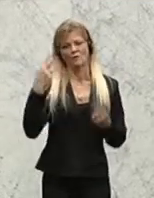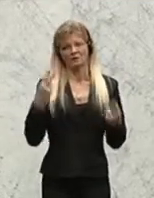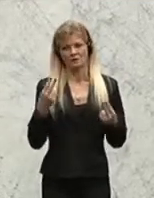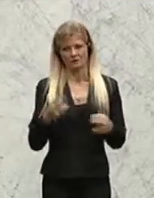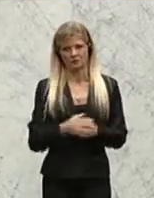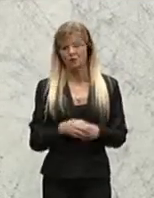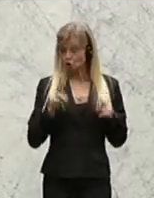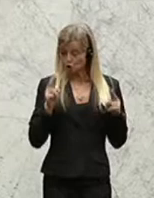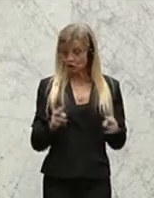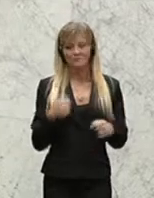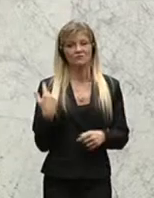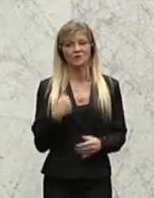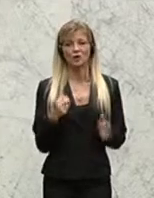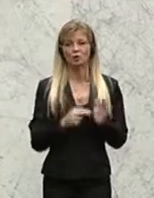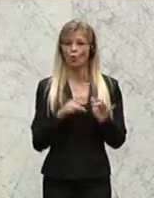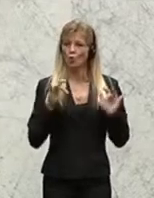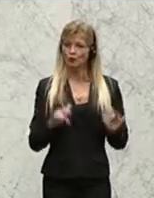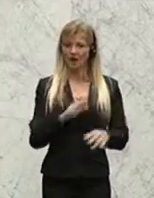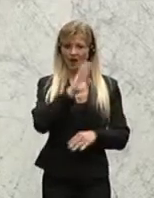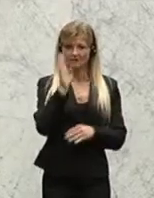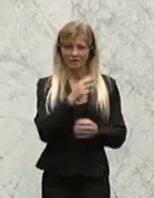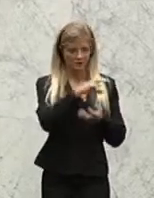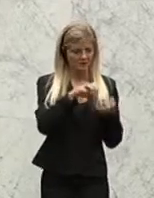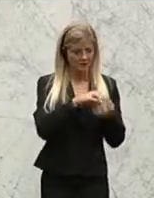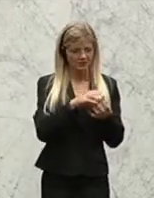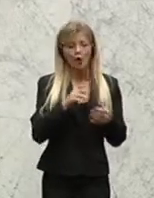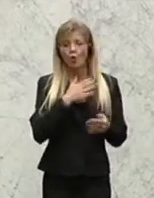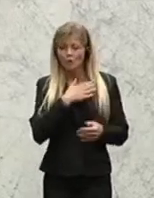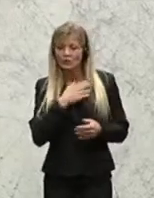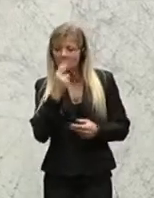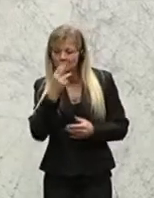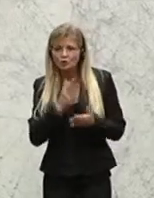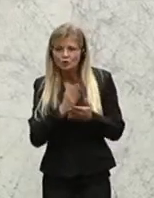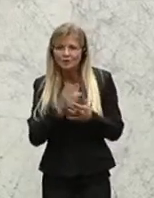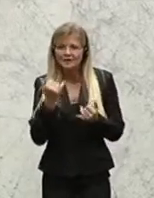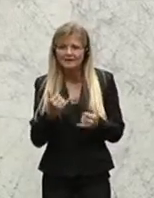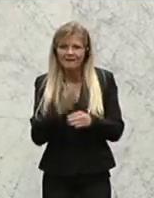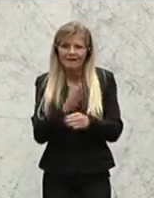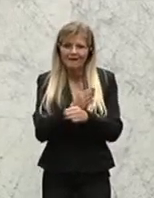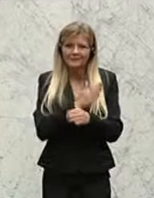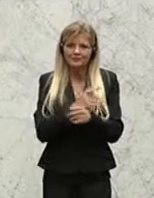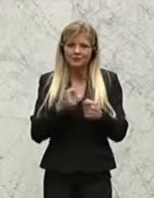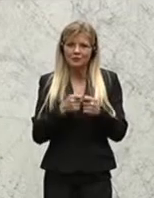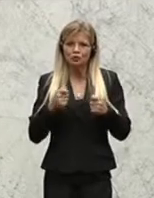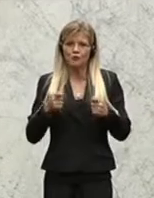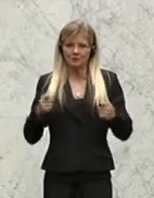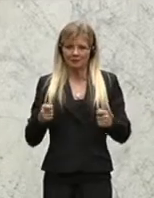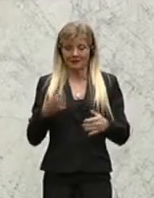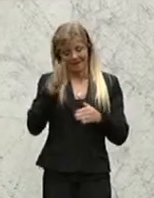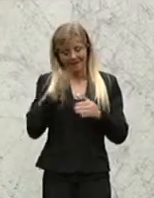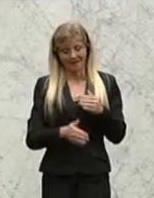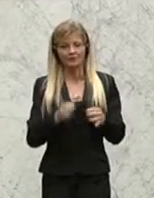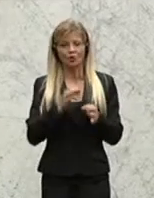einer Wirtschaftskrise, auch wenn erste Anzeichen einer Entspannung zu sehen sind. Es waren Ende Oktober nach wie